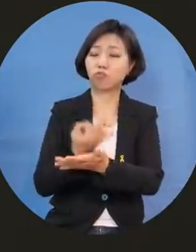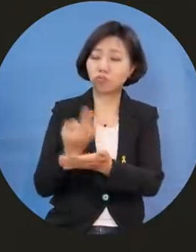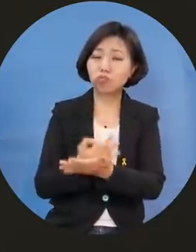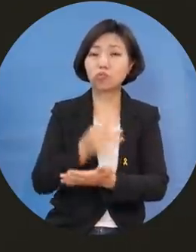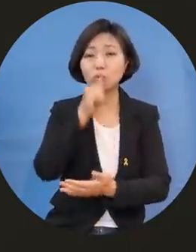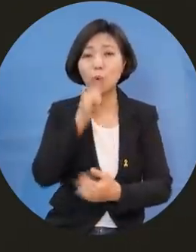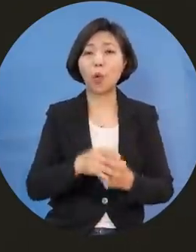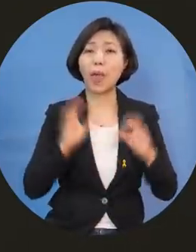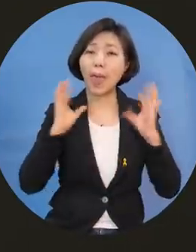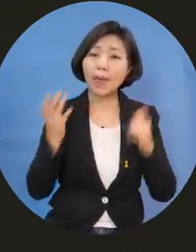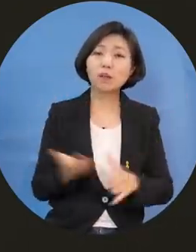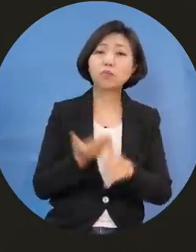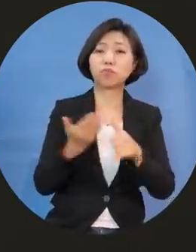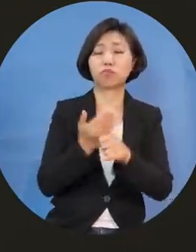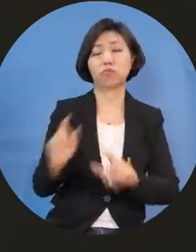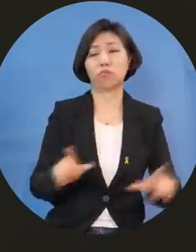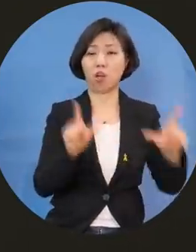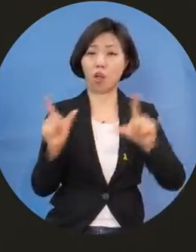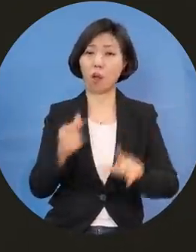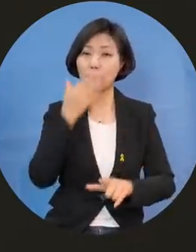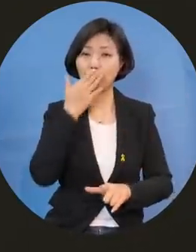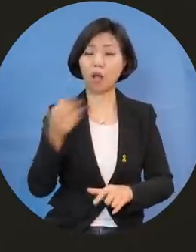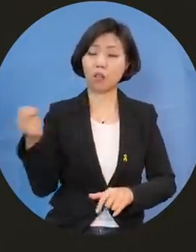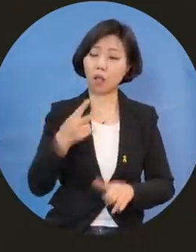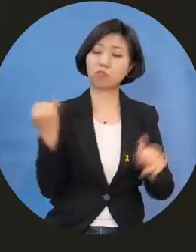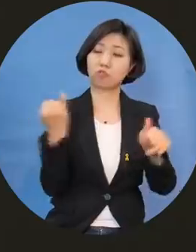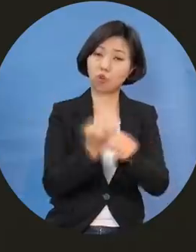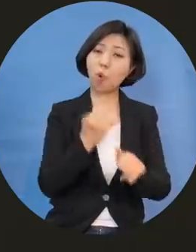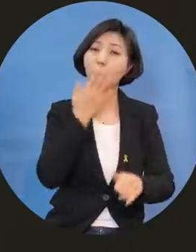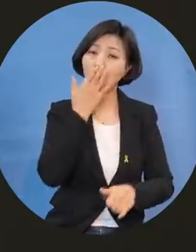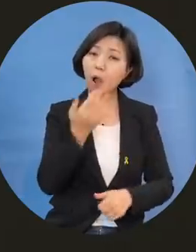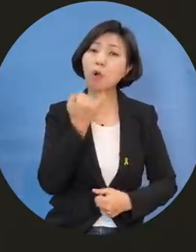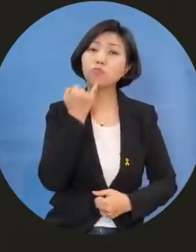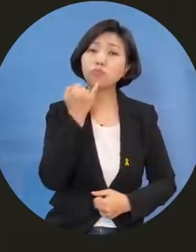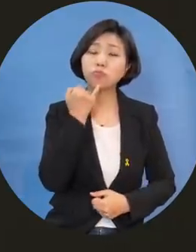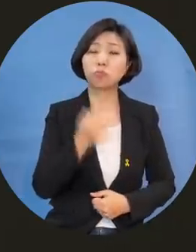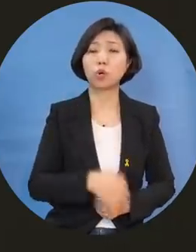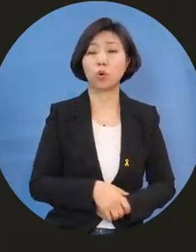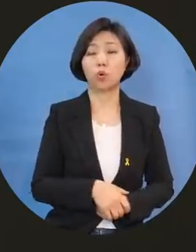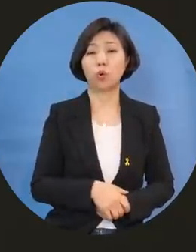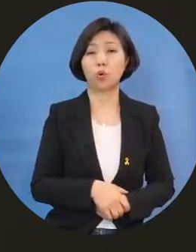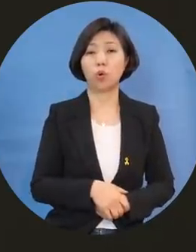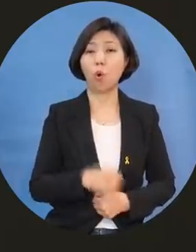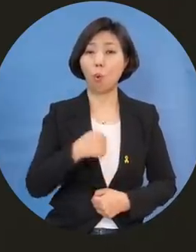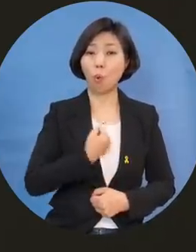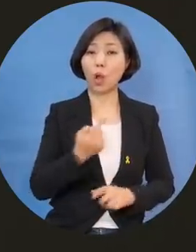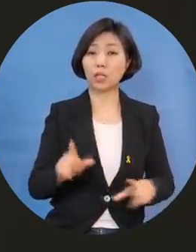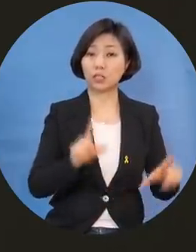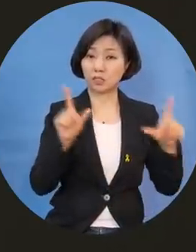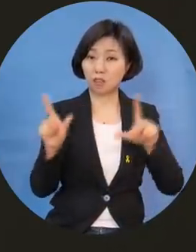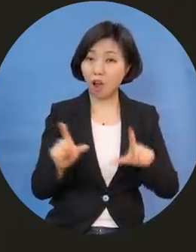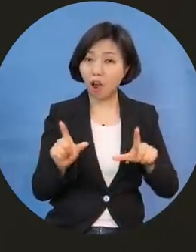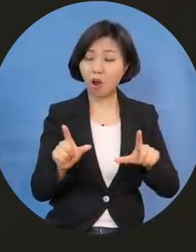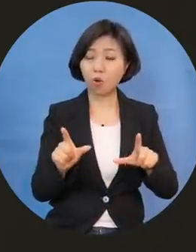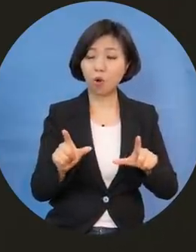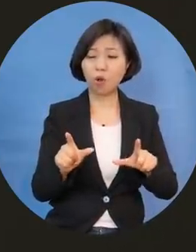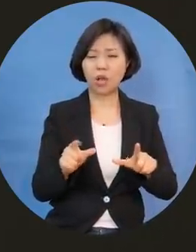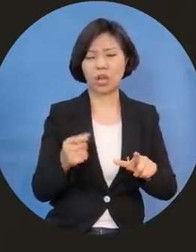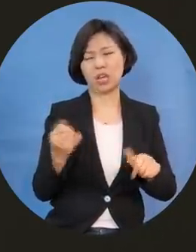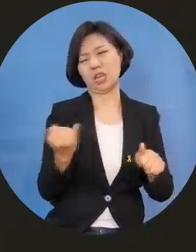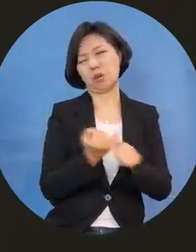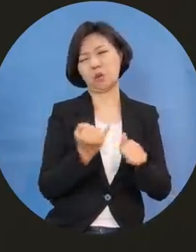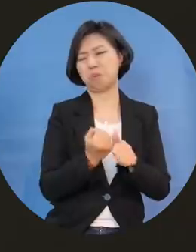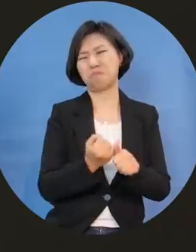직장 다니겠다, 수입 있겠다, 뭐 애 키우고 살면 되고, 재혼하고 싶으면 재혼하면 되고, 뭐 혼자